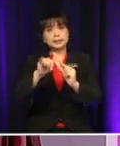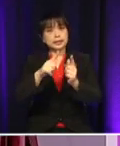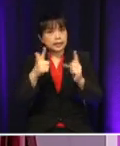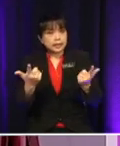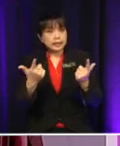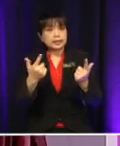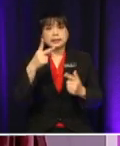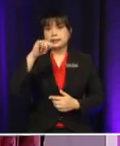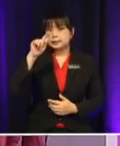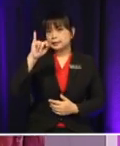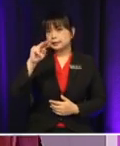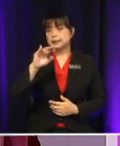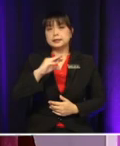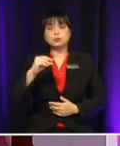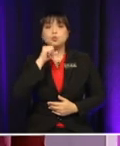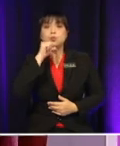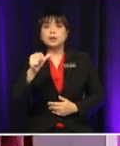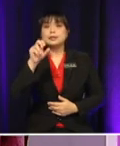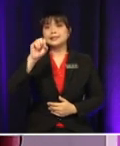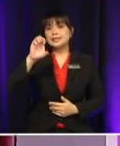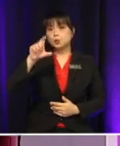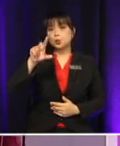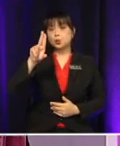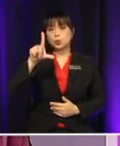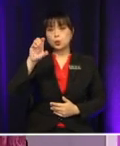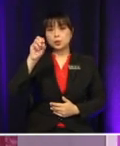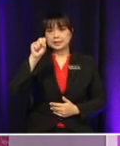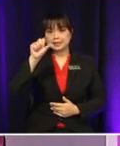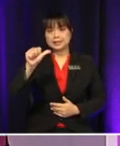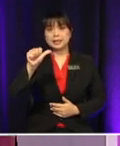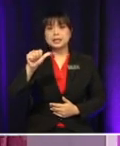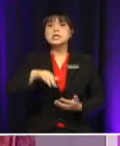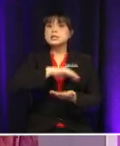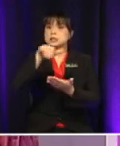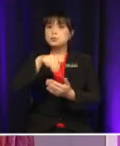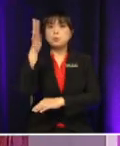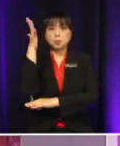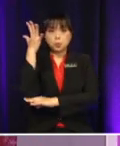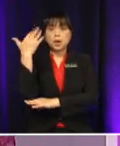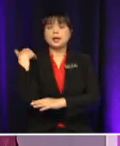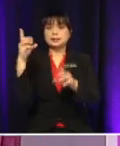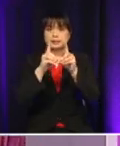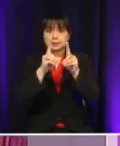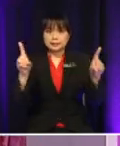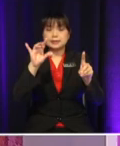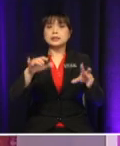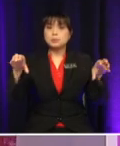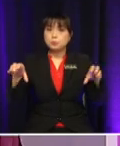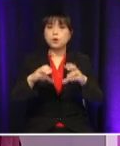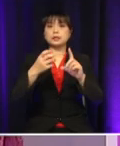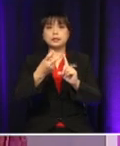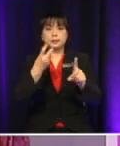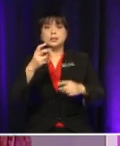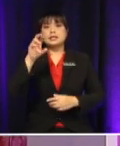pada kaitin dan bukannya selulosa di mana organisme art All The Plants ini mereka mempunyai dinding yang di Turbo dari pedas